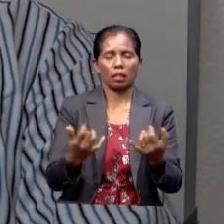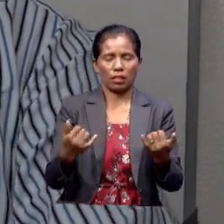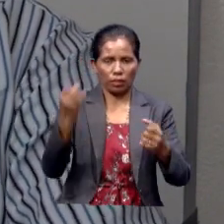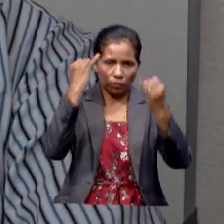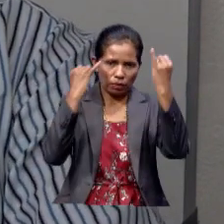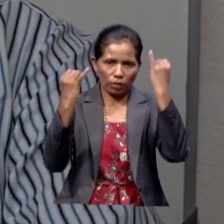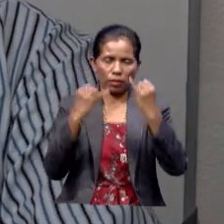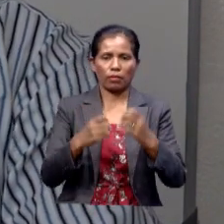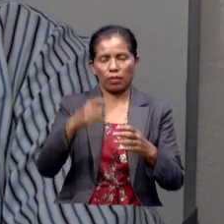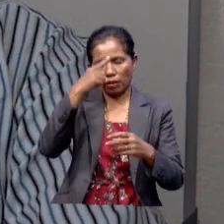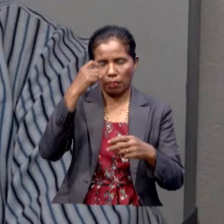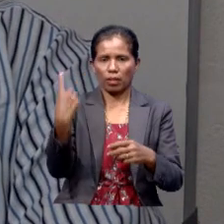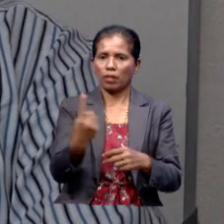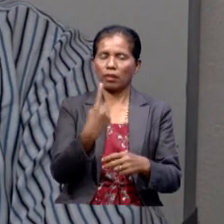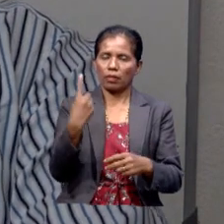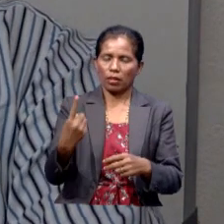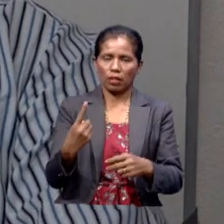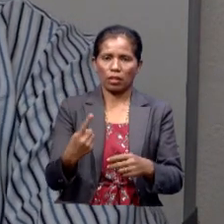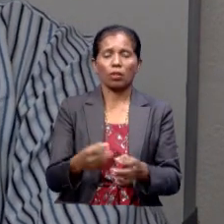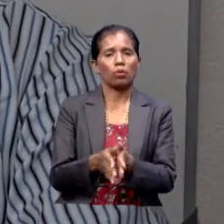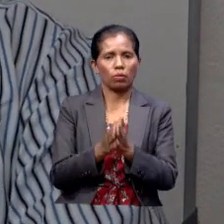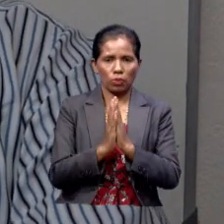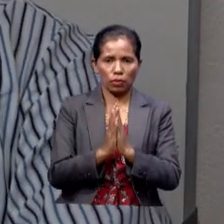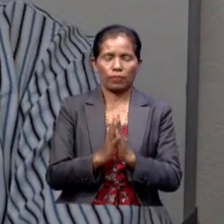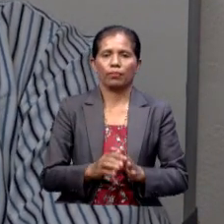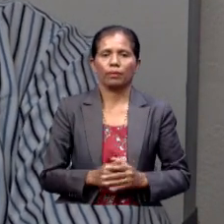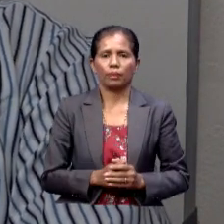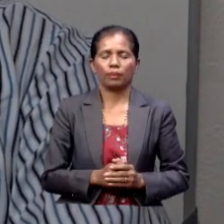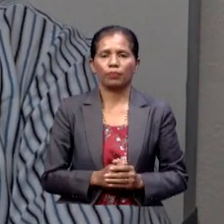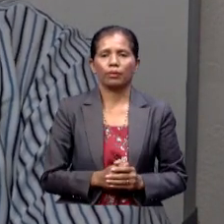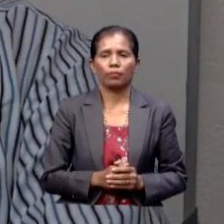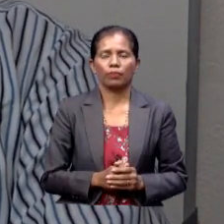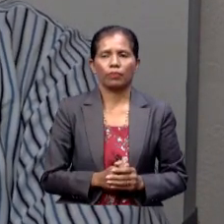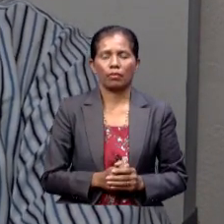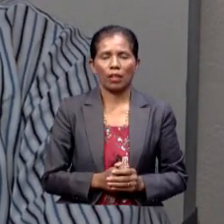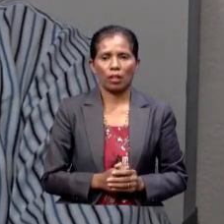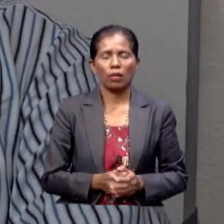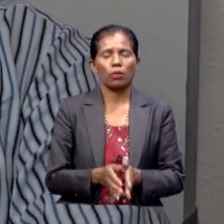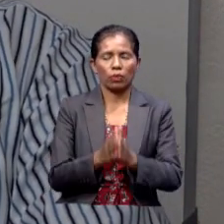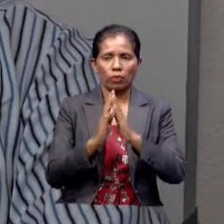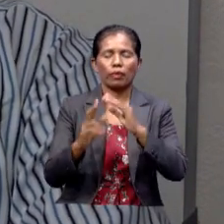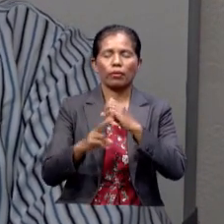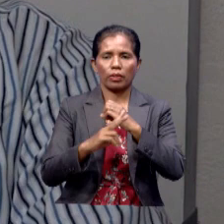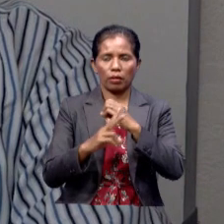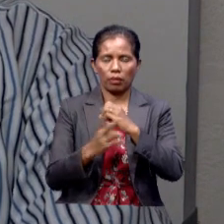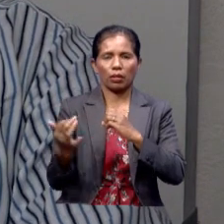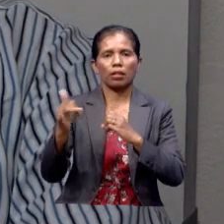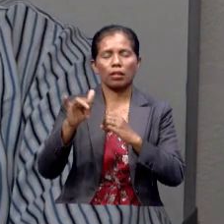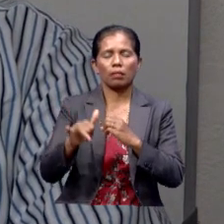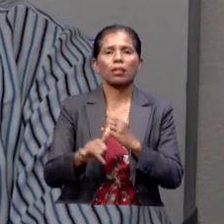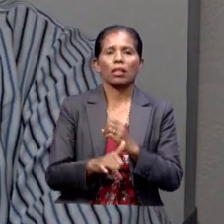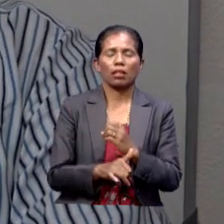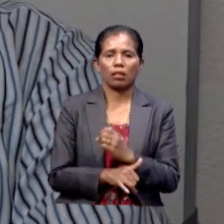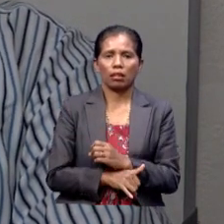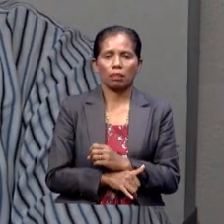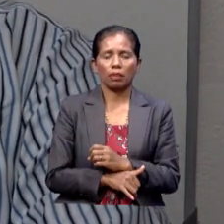maka nafatin Fundasaun Mahen husu ba vitima sira nebe maka sinti vitima ba